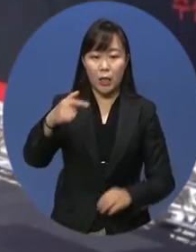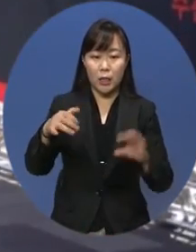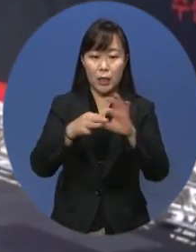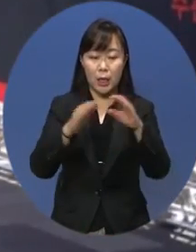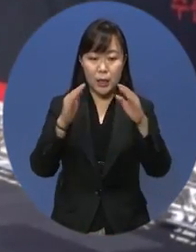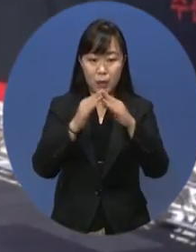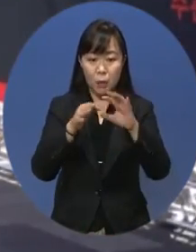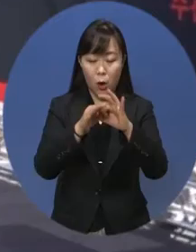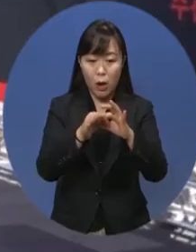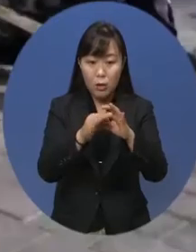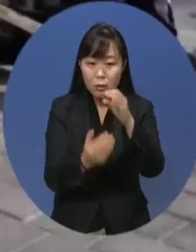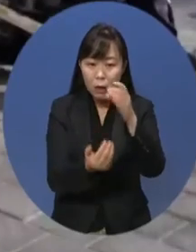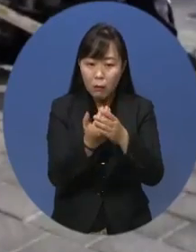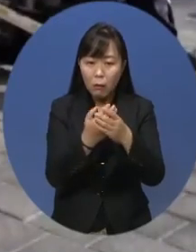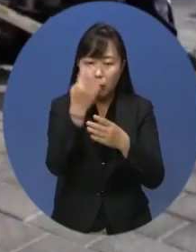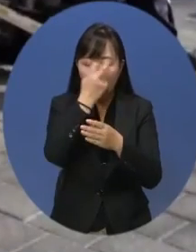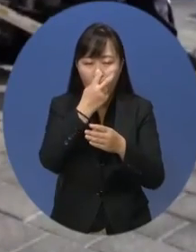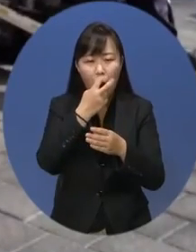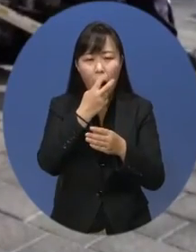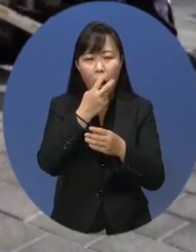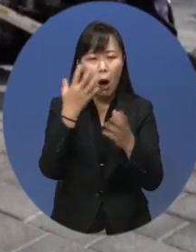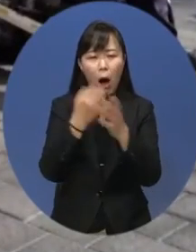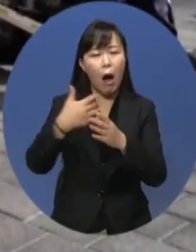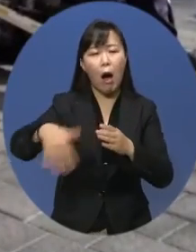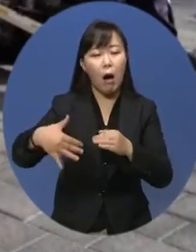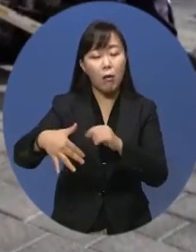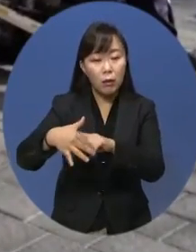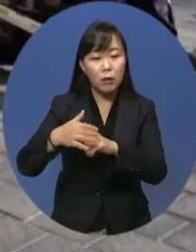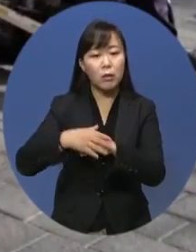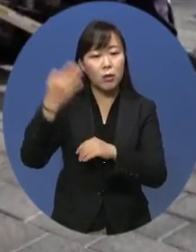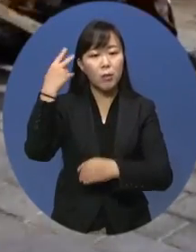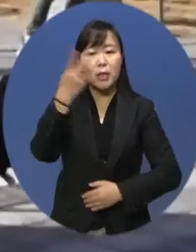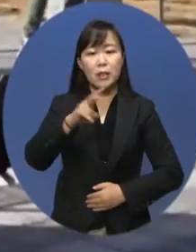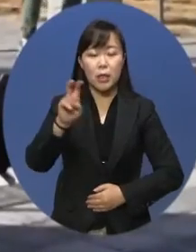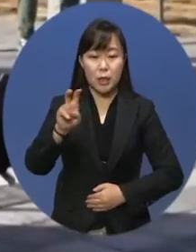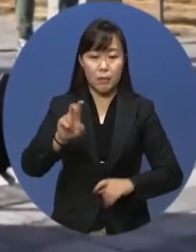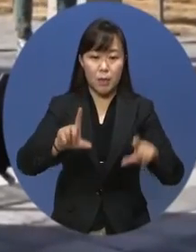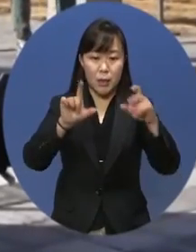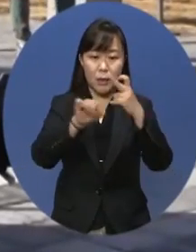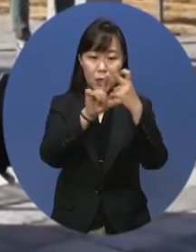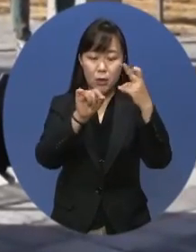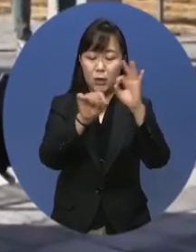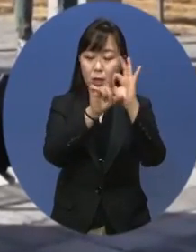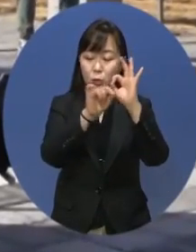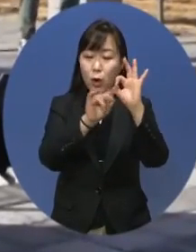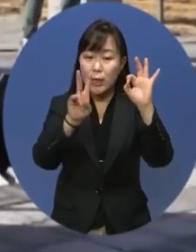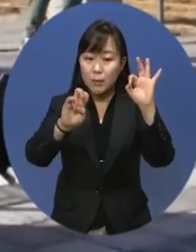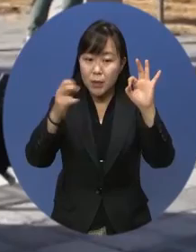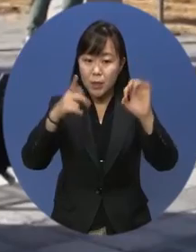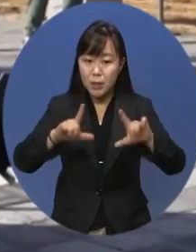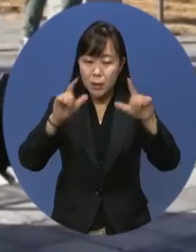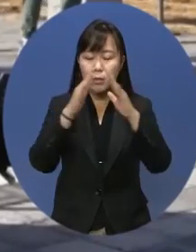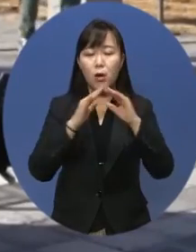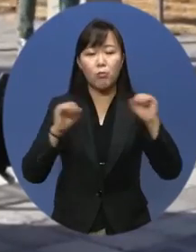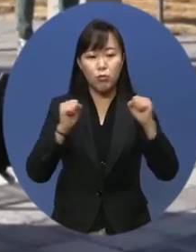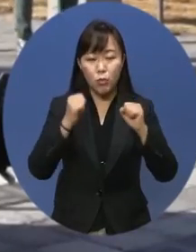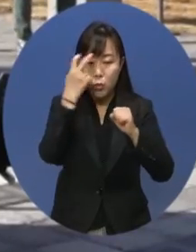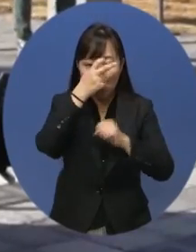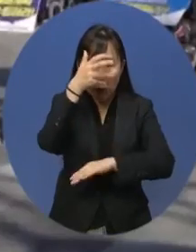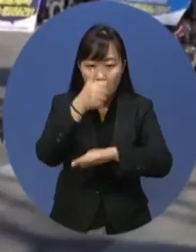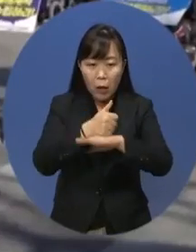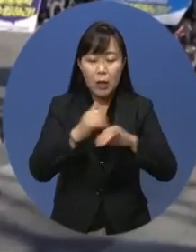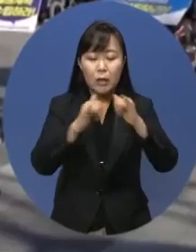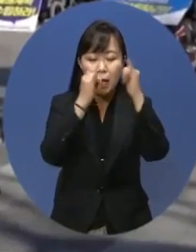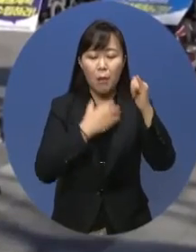사건은 조사가 제대로 이루어지지 않은 채 지난 2010년 10월 27일 전라북도 조사 결과 사회복지사